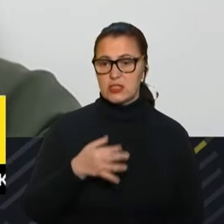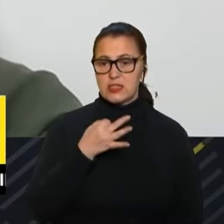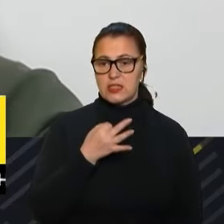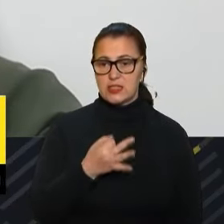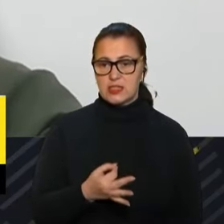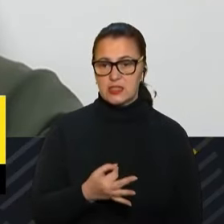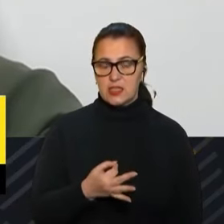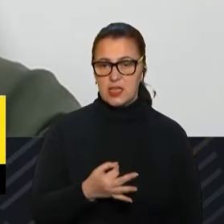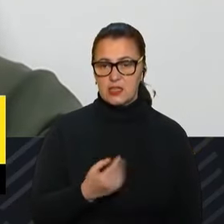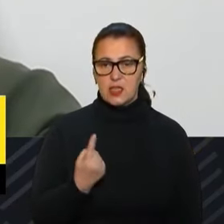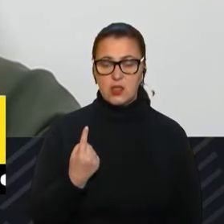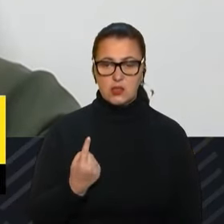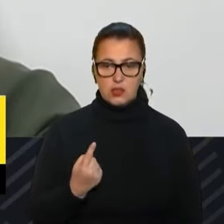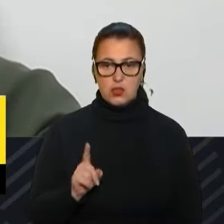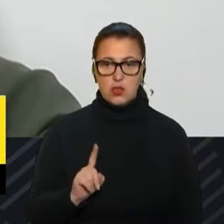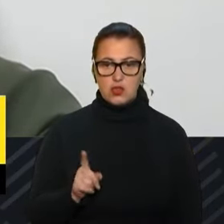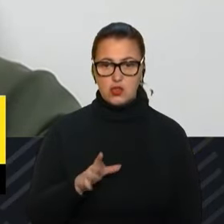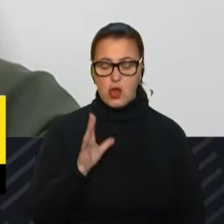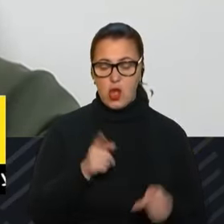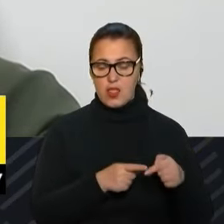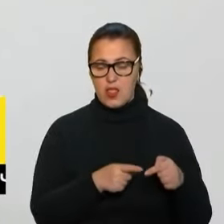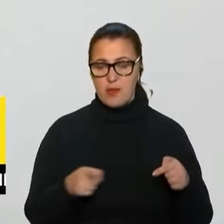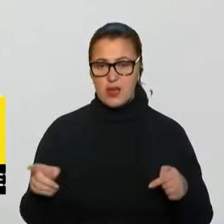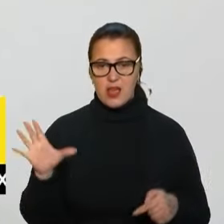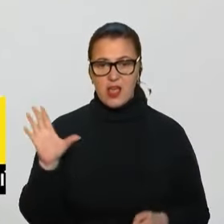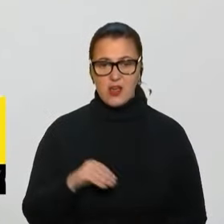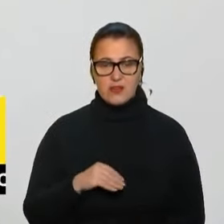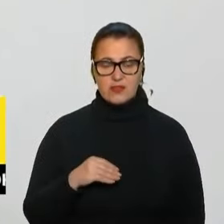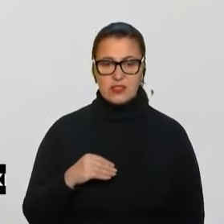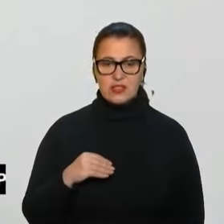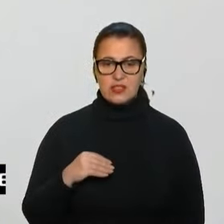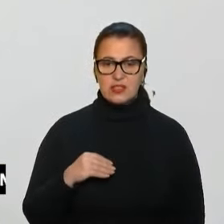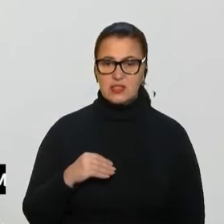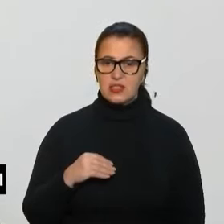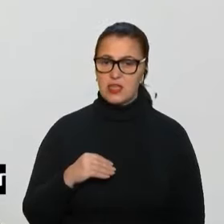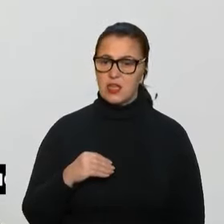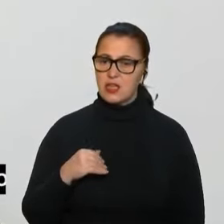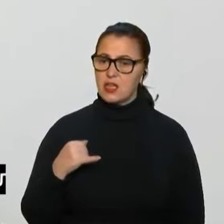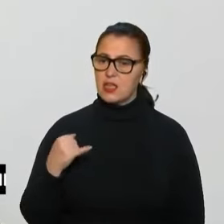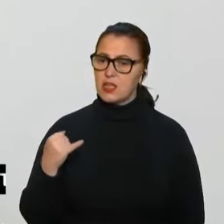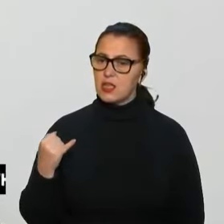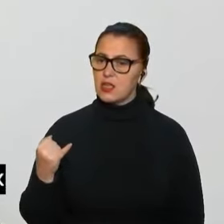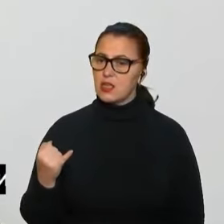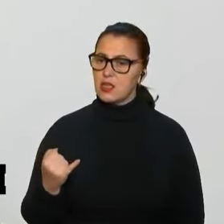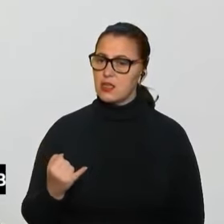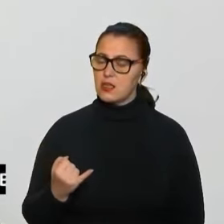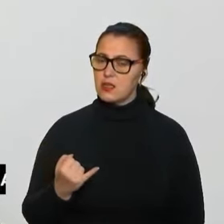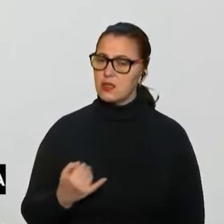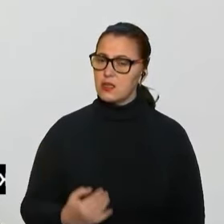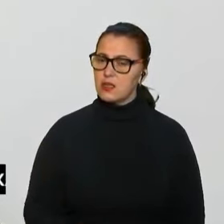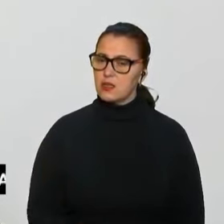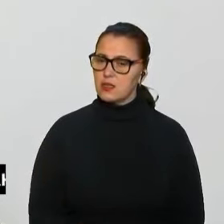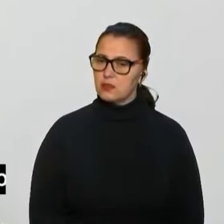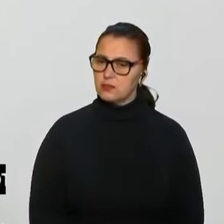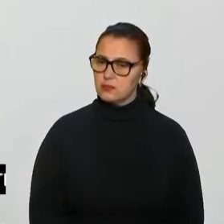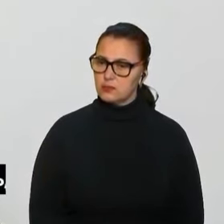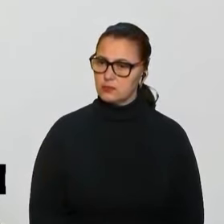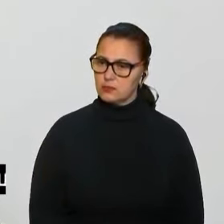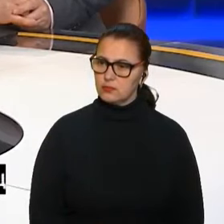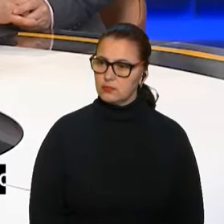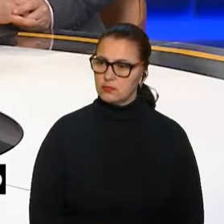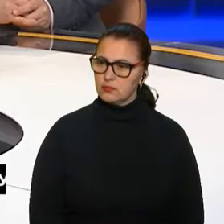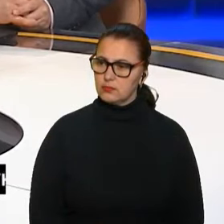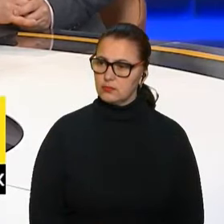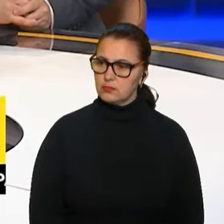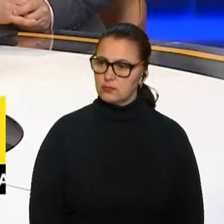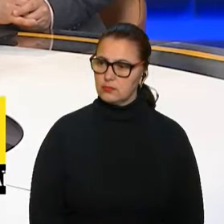Я можу сказати одне, що на протяжении всей истории Израиля не было практически никогда одного случая, чтобы наша страна не ответила